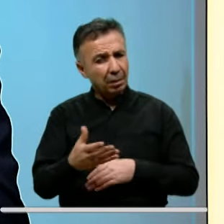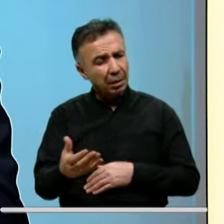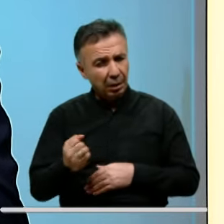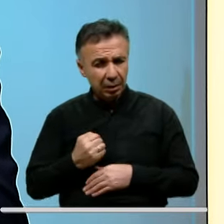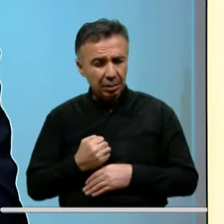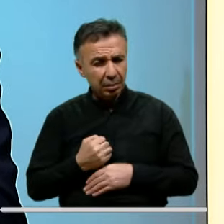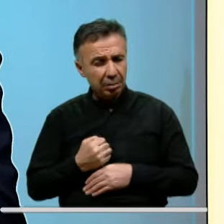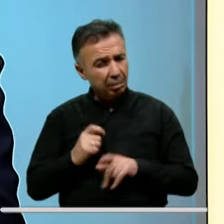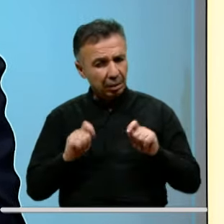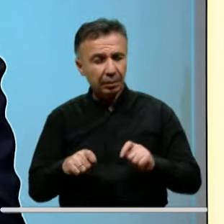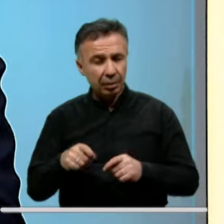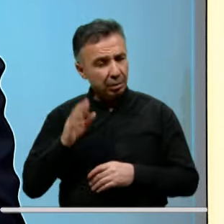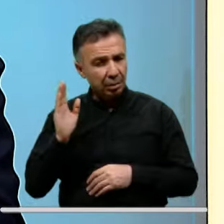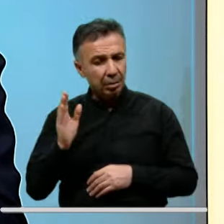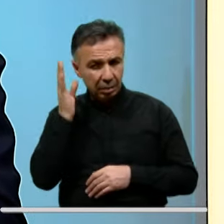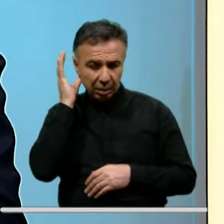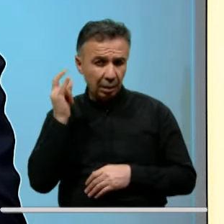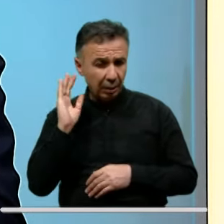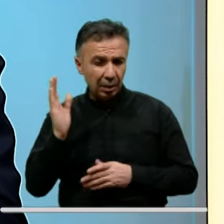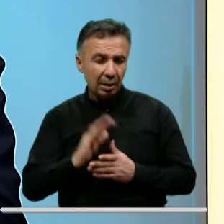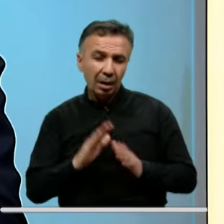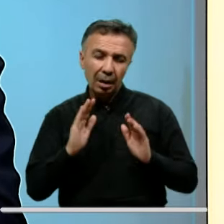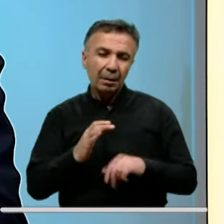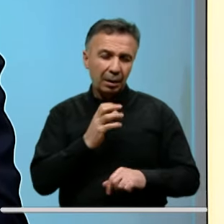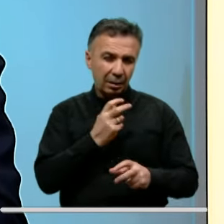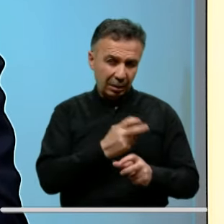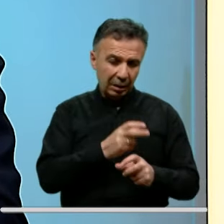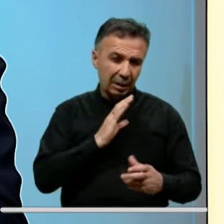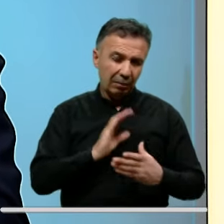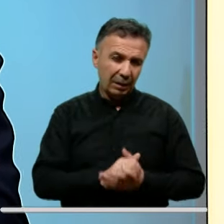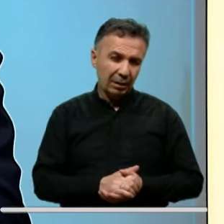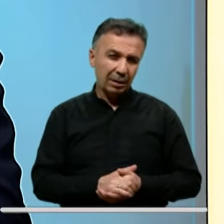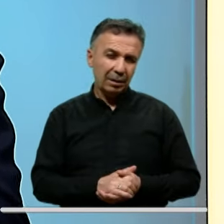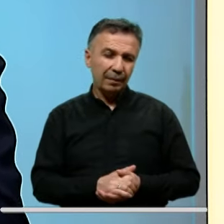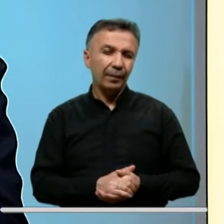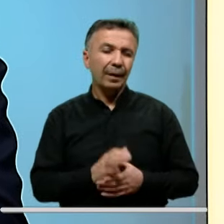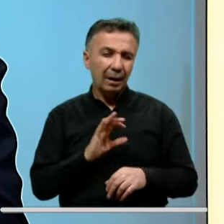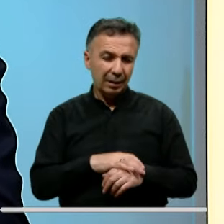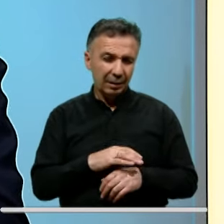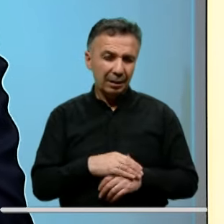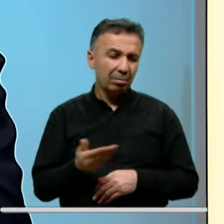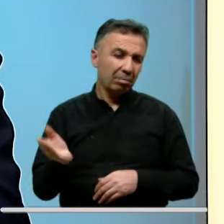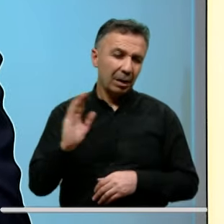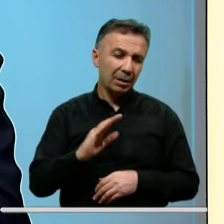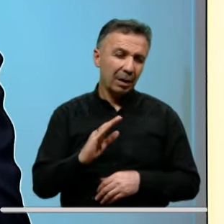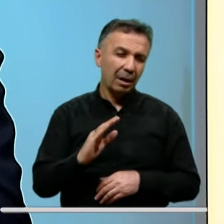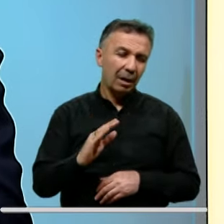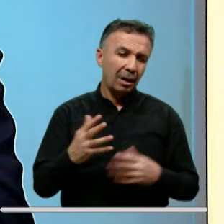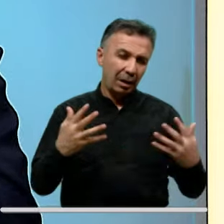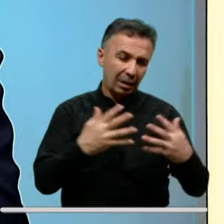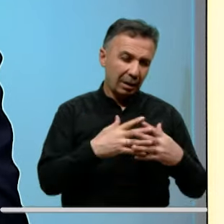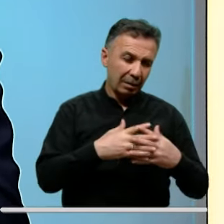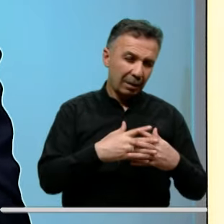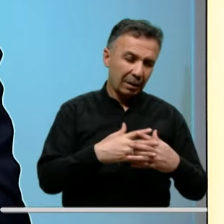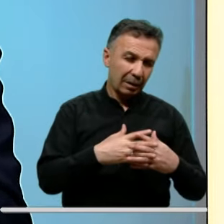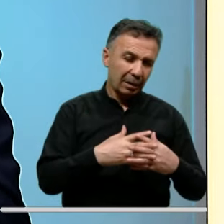bunlar yapılabiliyorsa ne yapılabilir? Gidilebilir. Ama risk vardır. Gidilmeyecektir. Başka kalabalıklara da karışılmıyordur. O zaman